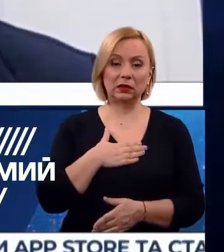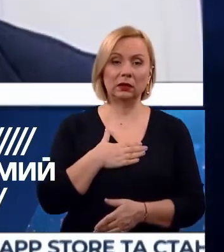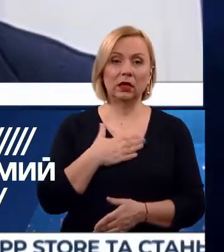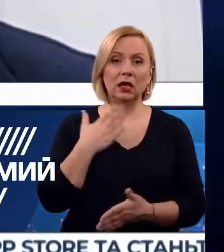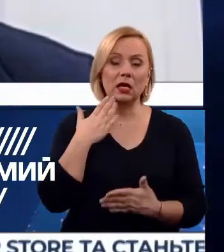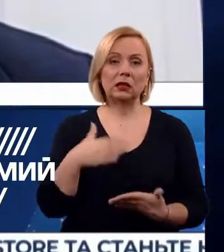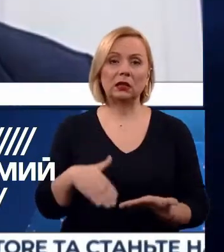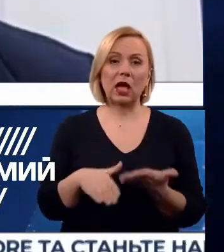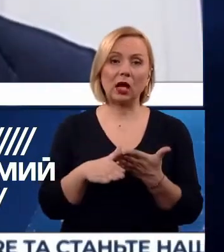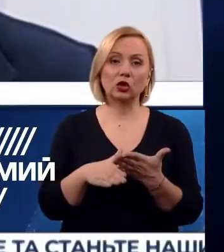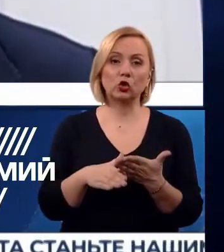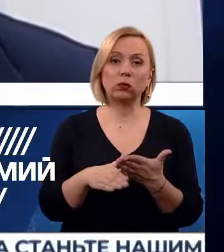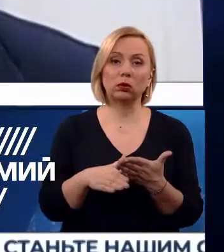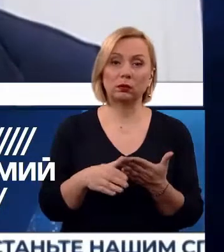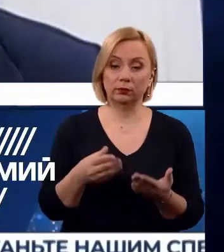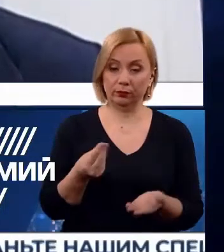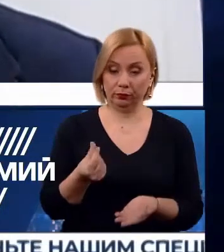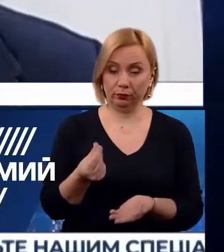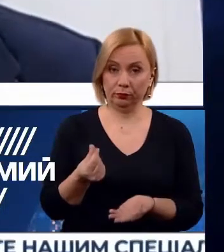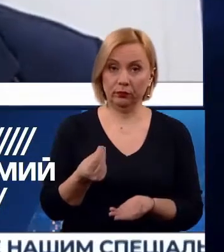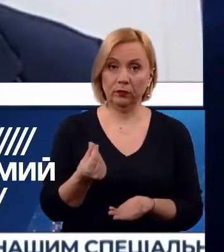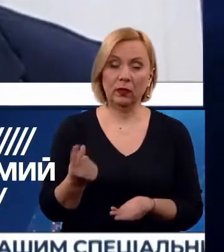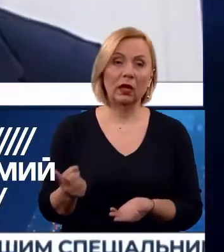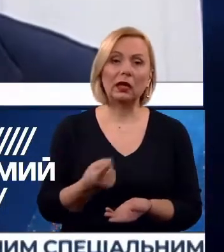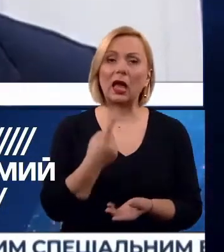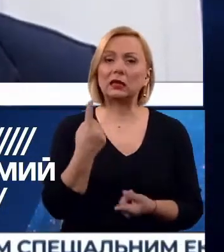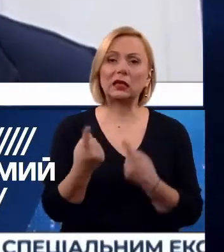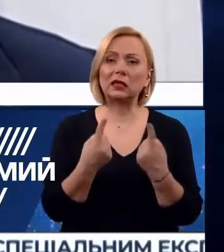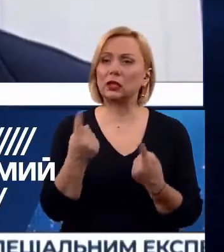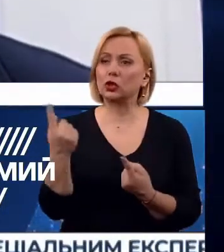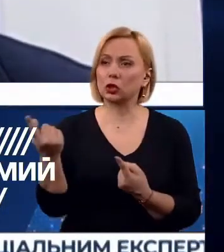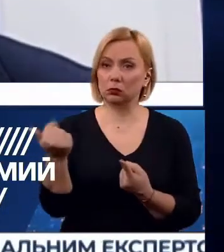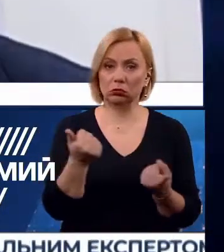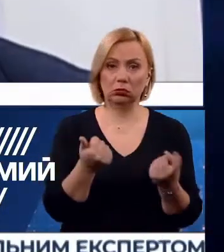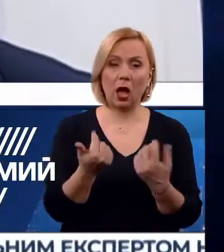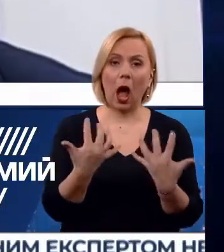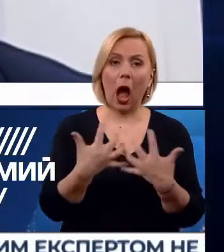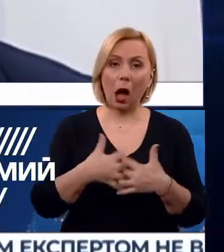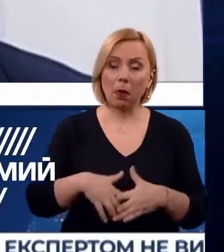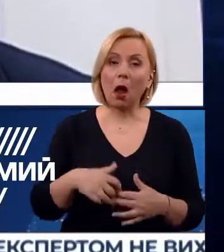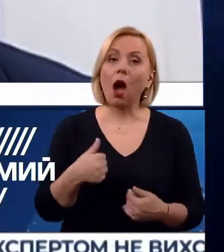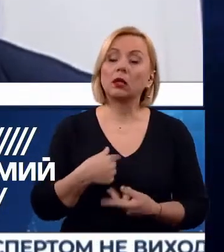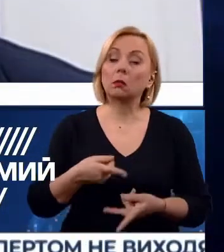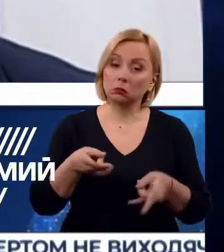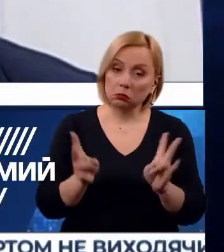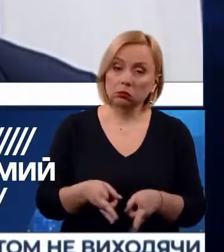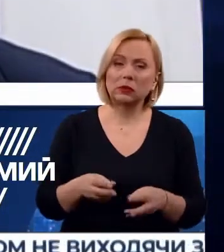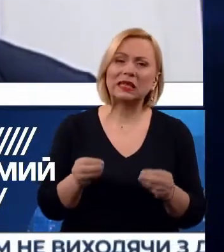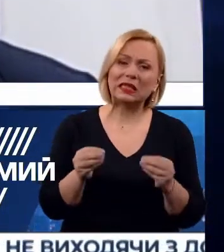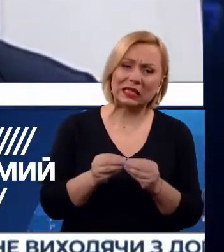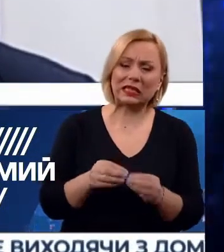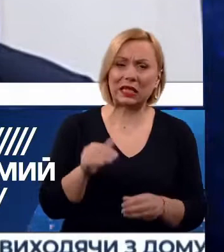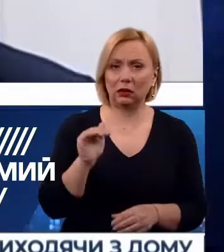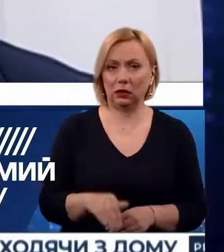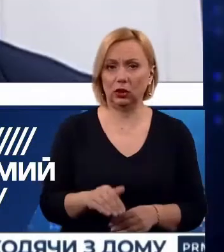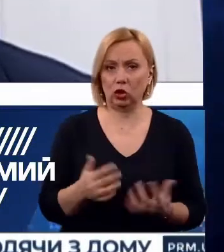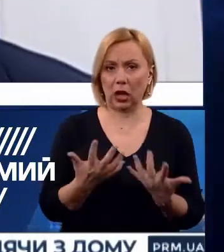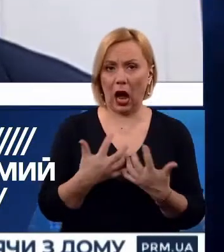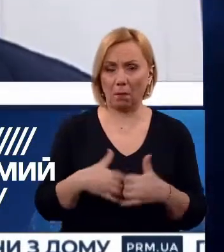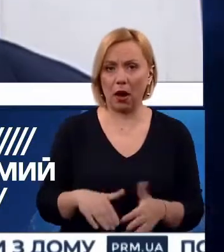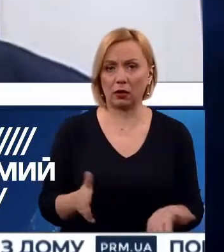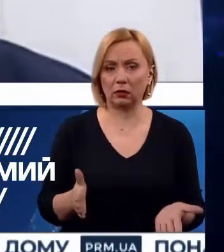засоби з світу єдиничні апарати, коли нам справді потрібні десятки тисяч апаратів?